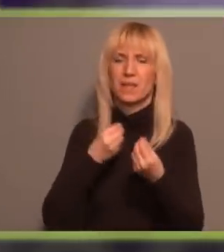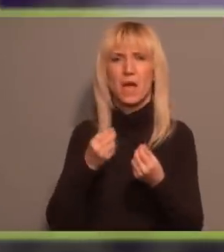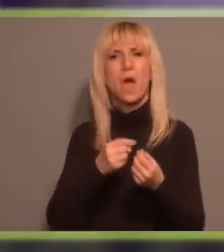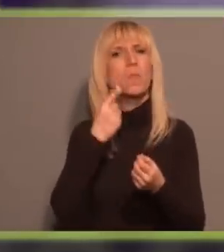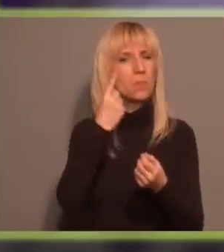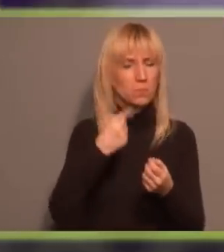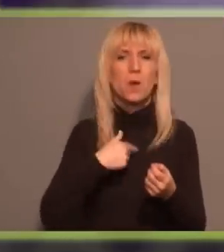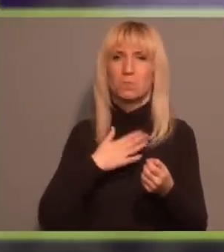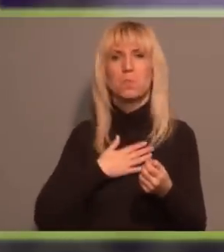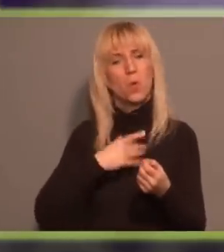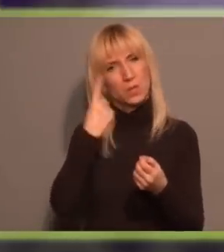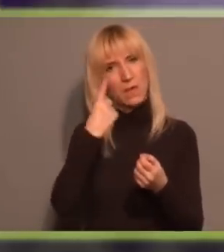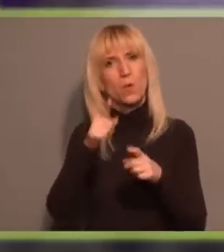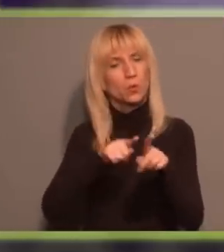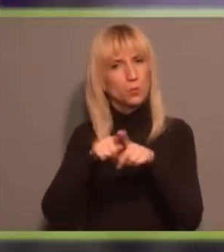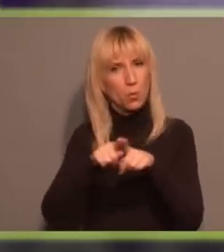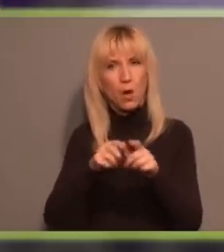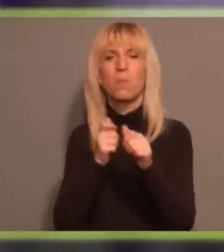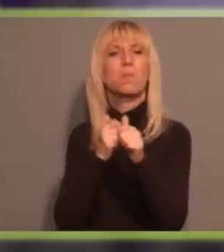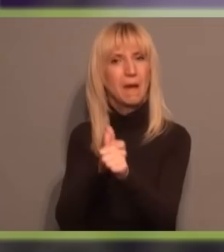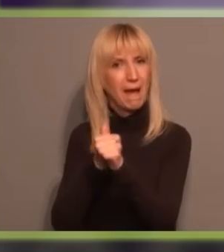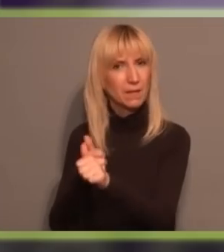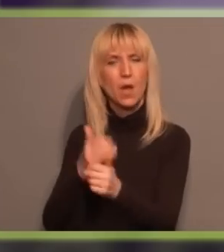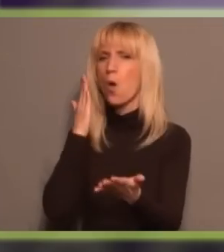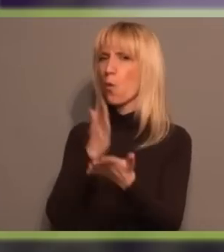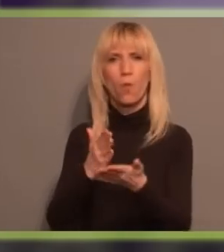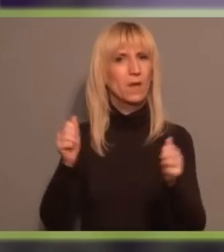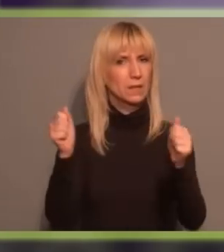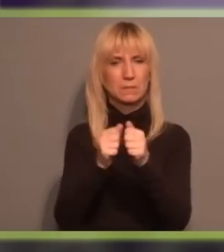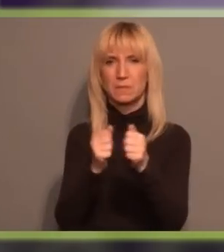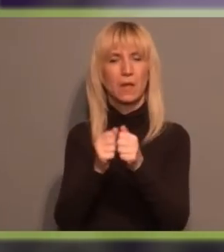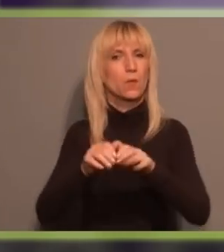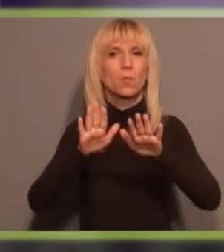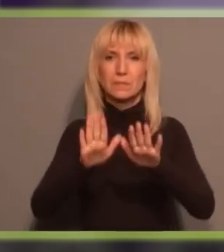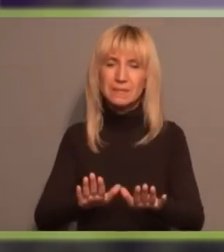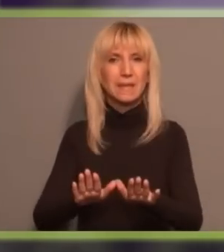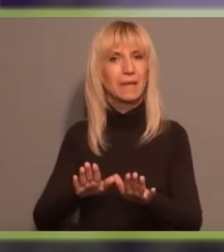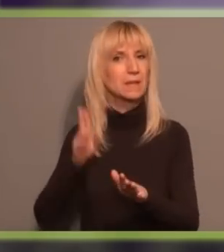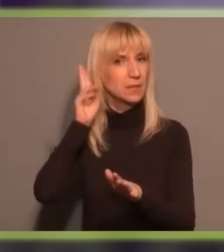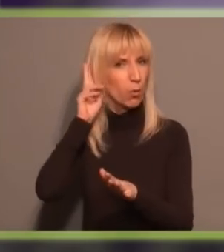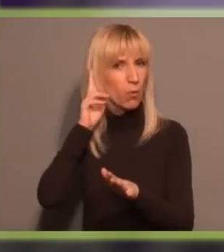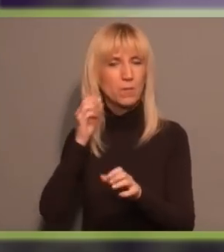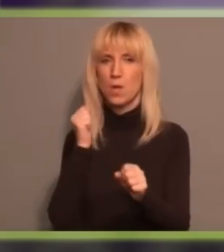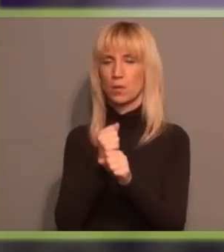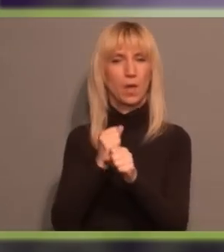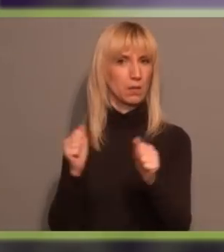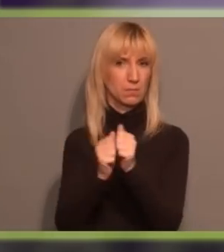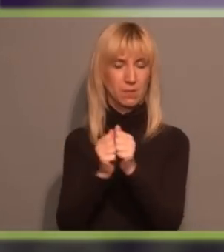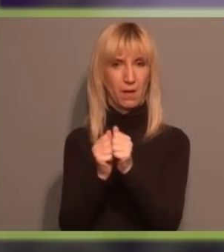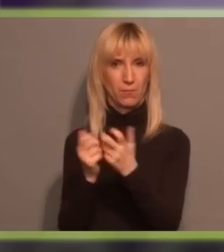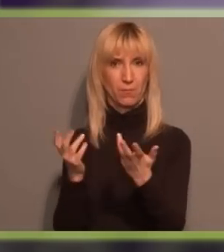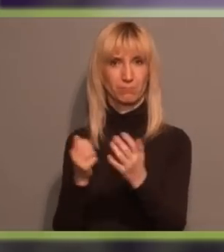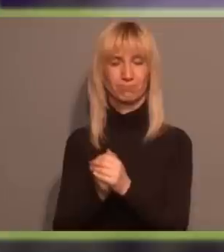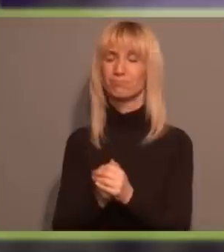druga, na svakom predavanju i uvek sedi pored nego ne i tako radi. I